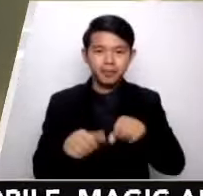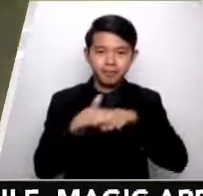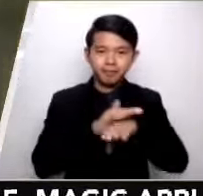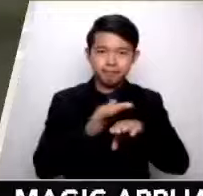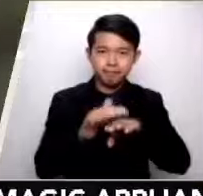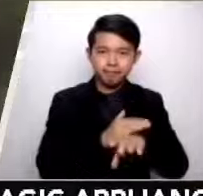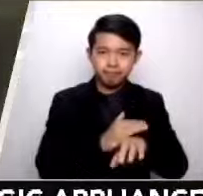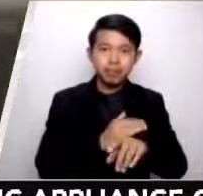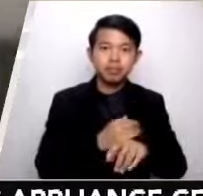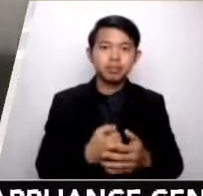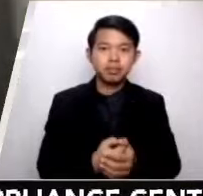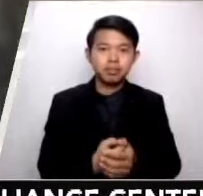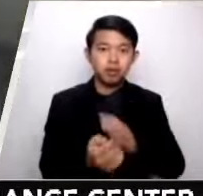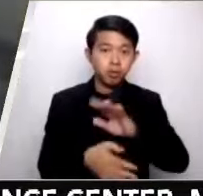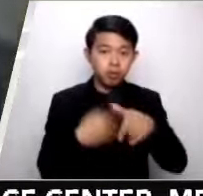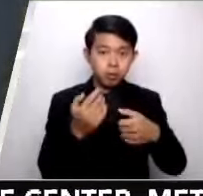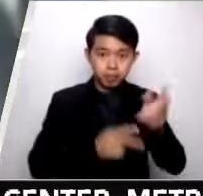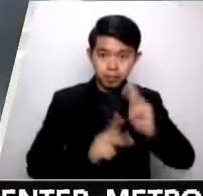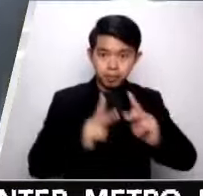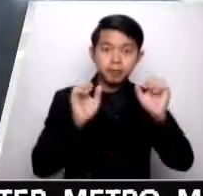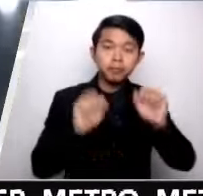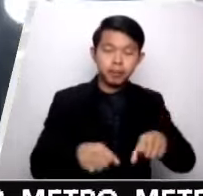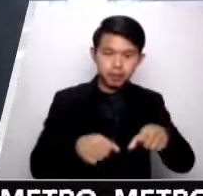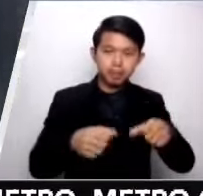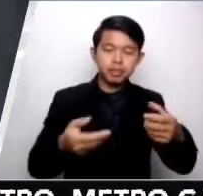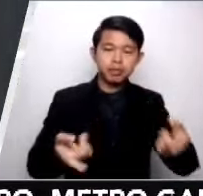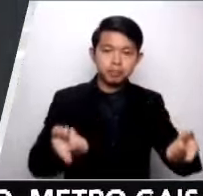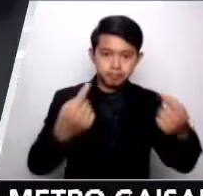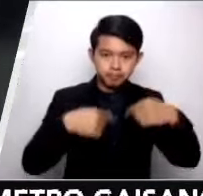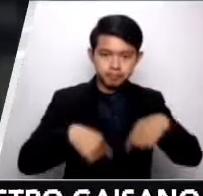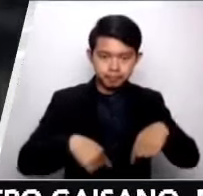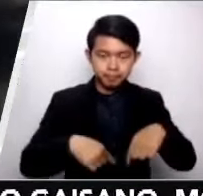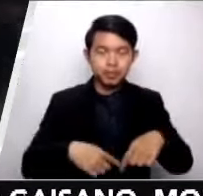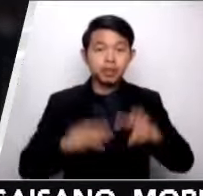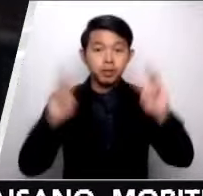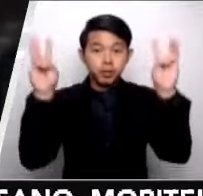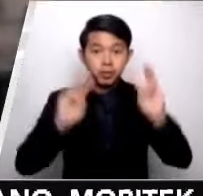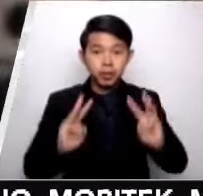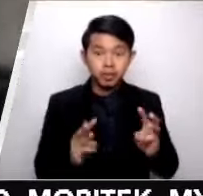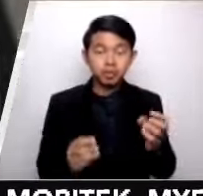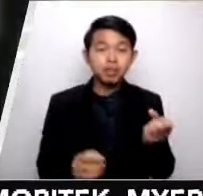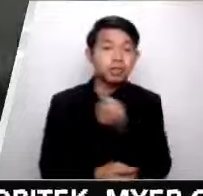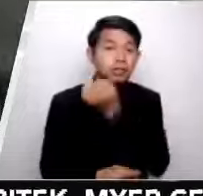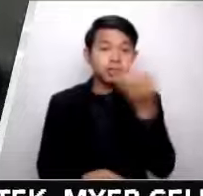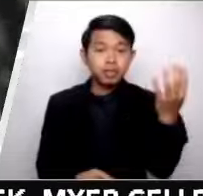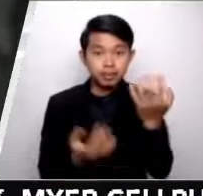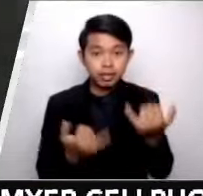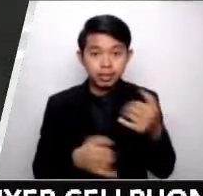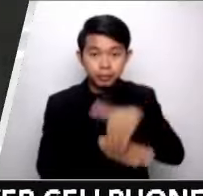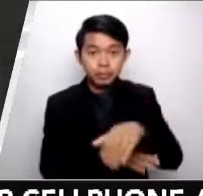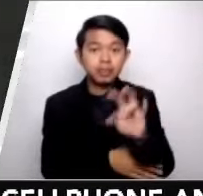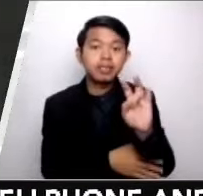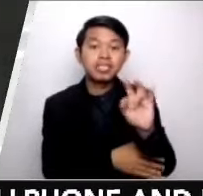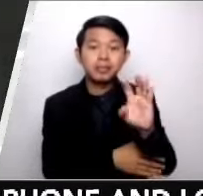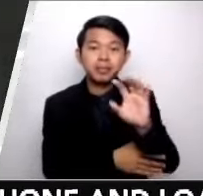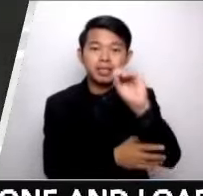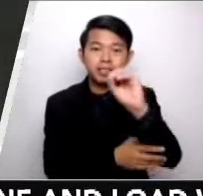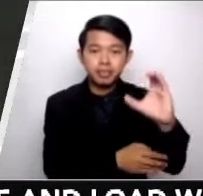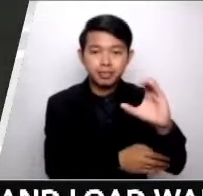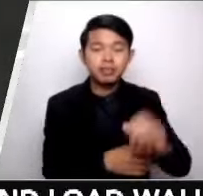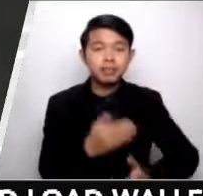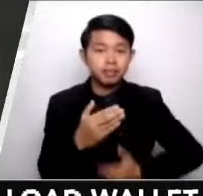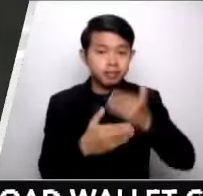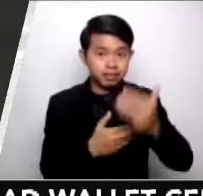bisita at dito nga yung weather dito 17 degrees lang ngayong gabi, Atom. At isa-share ko lang din, Atom, sabi